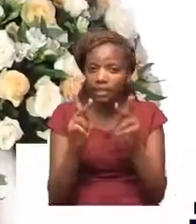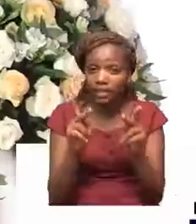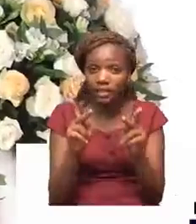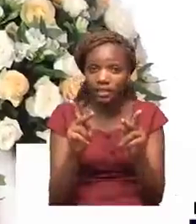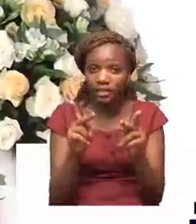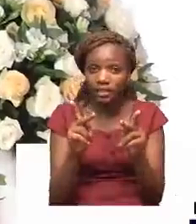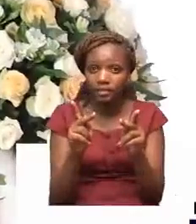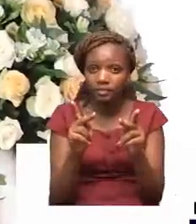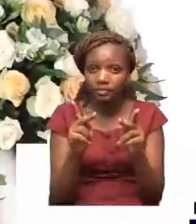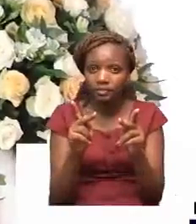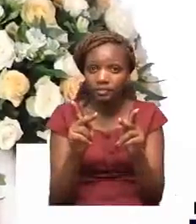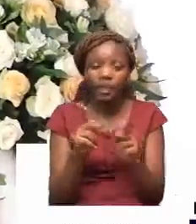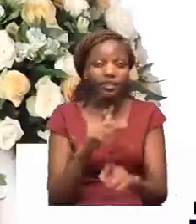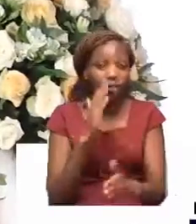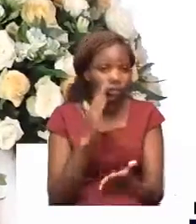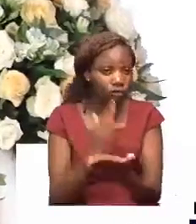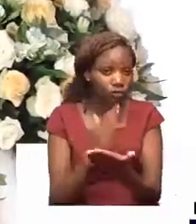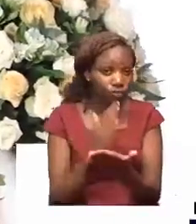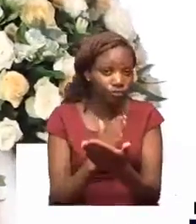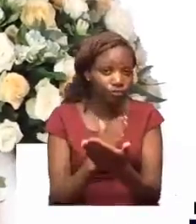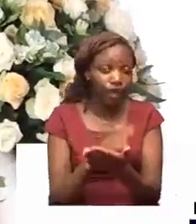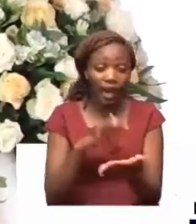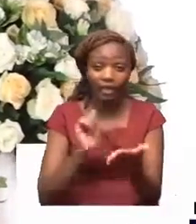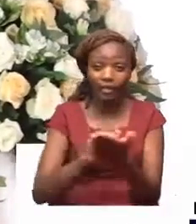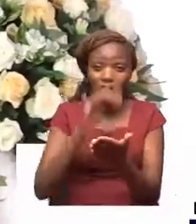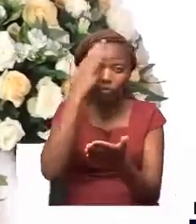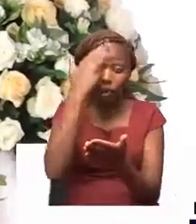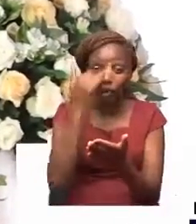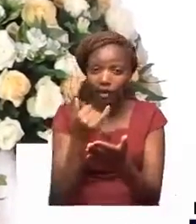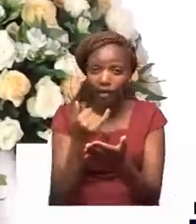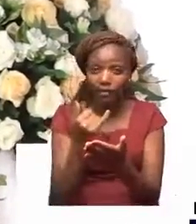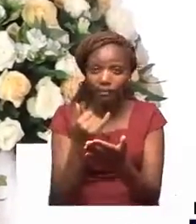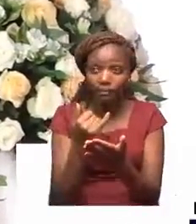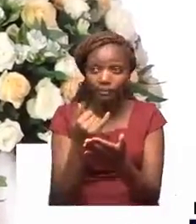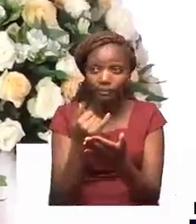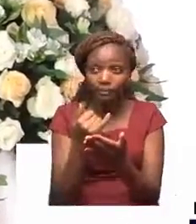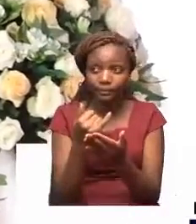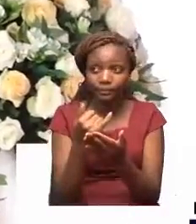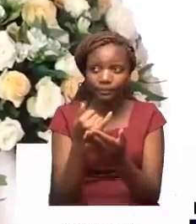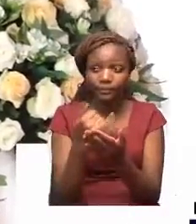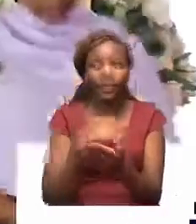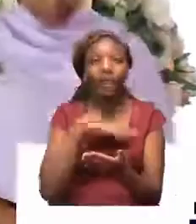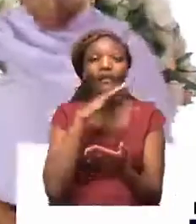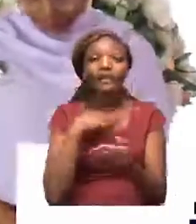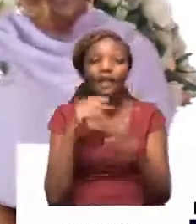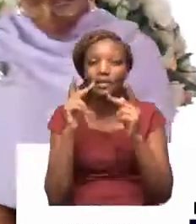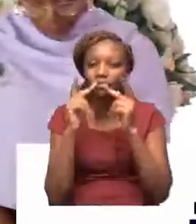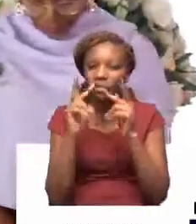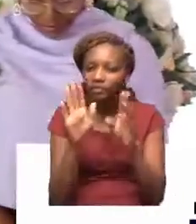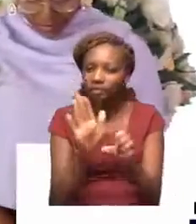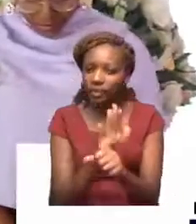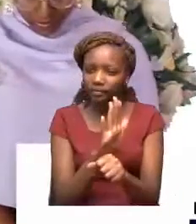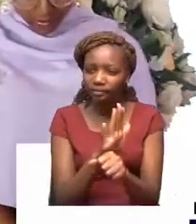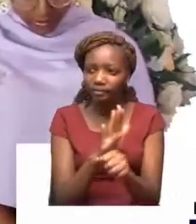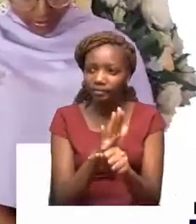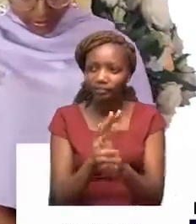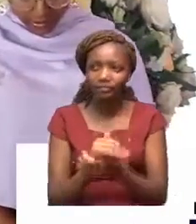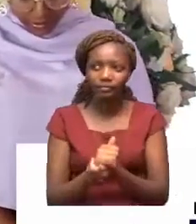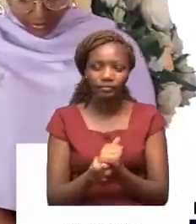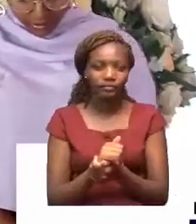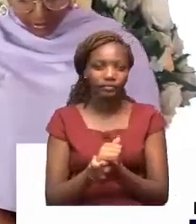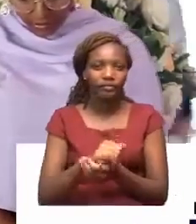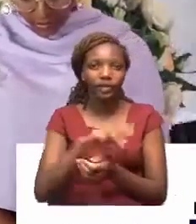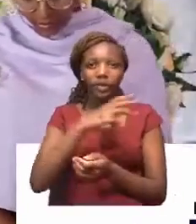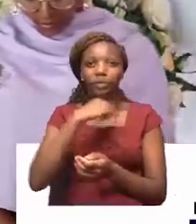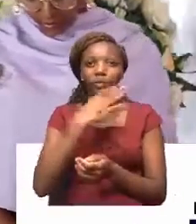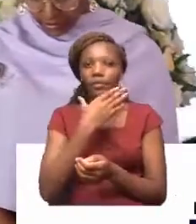He really liked peace. No wonder that he died peacefully. We will miss going to the house and finding him